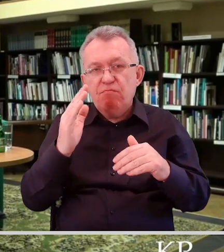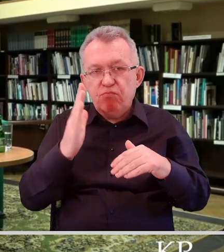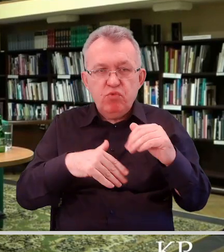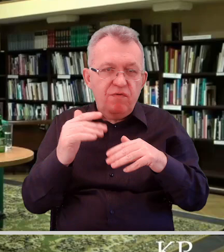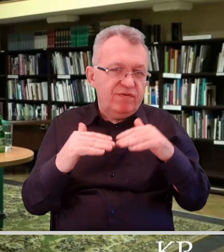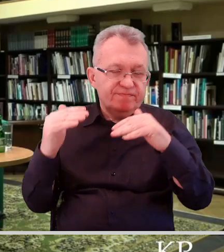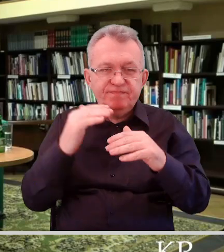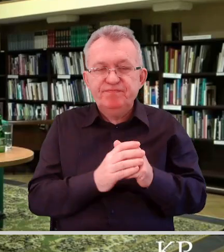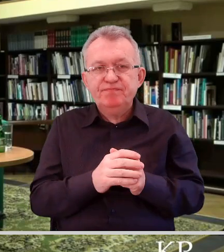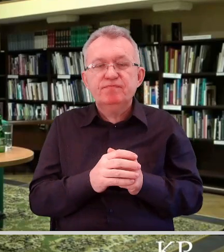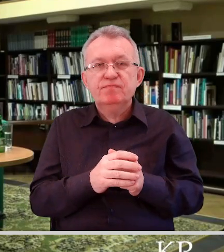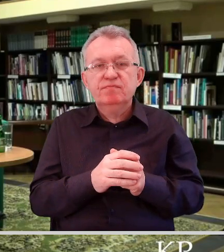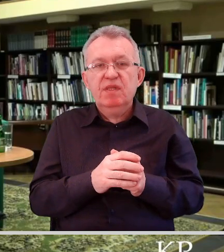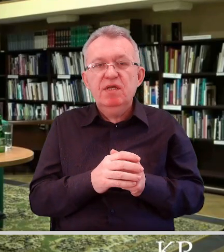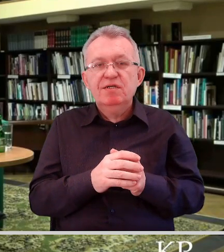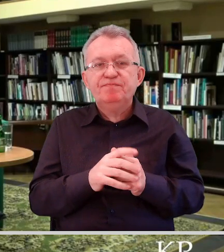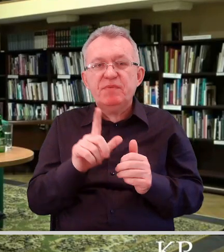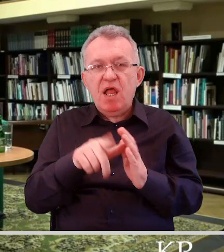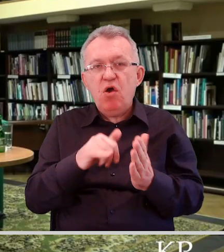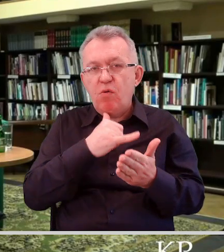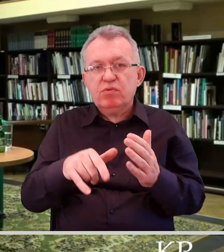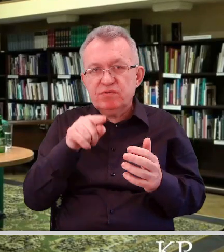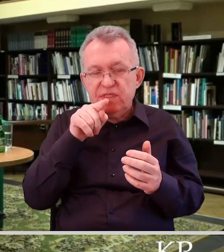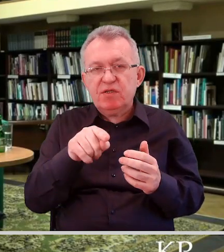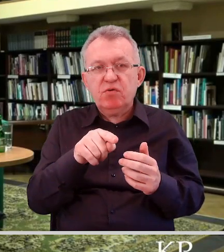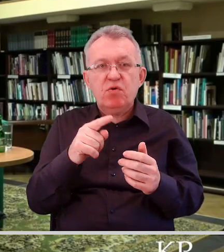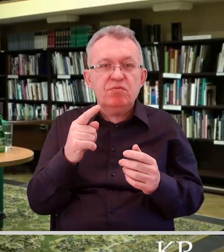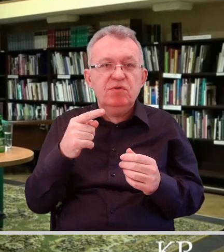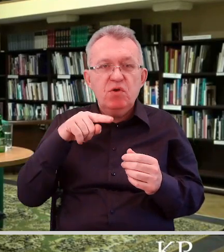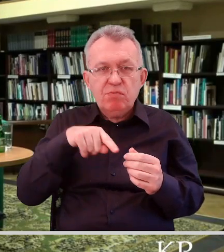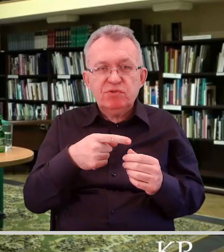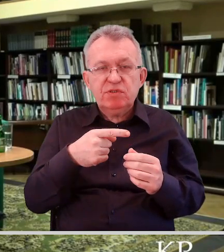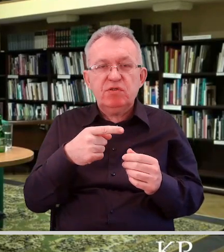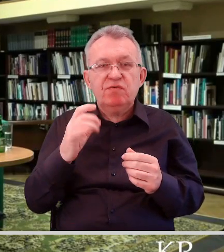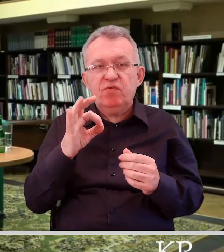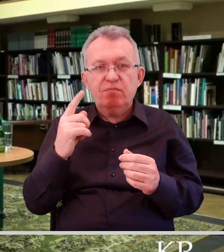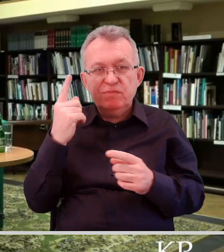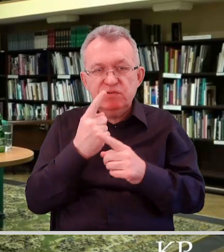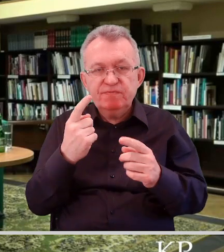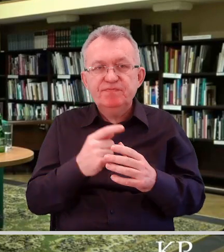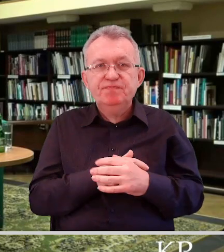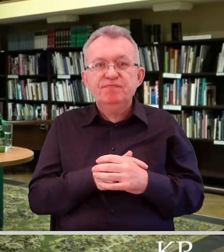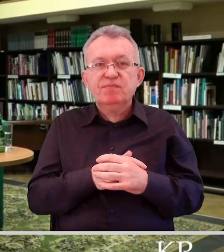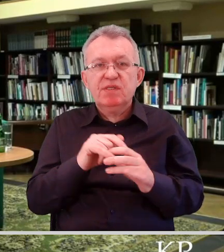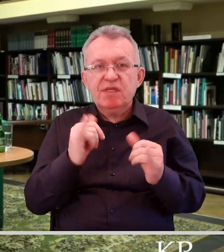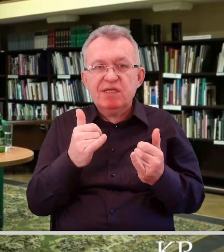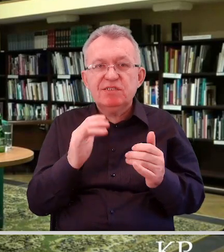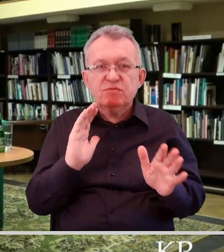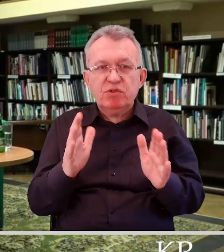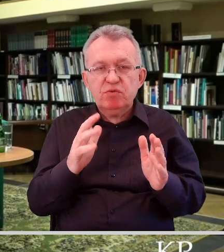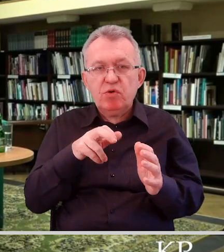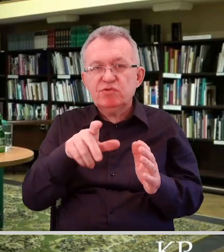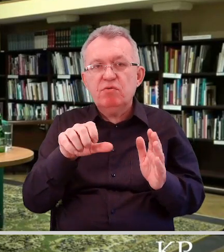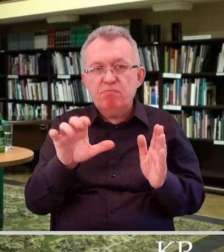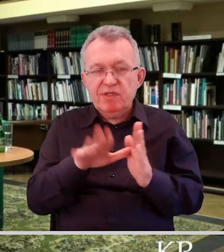nadbudowane. Ale oprócz takiego głębszego wątku, o którym teraz mówisz, no jakiś sposób chodzenia